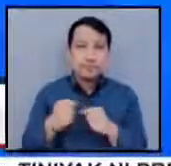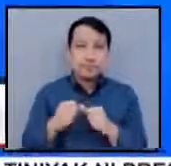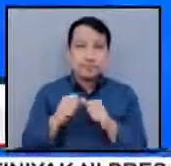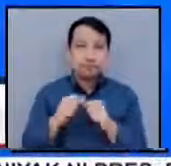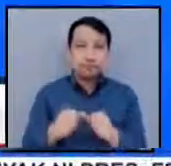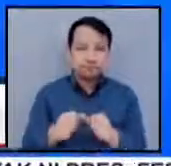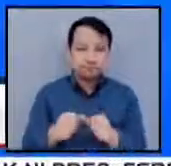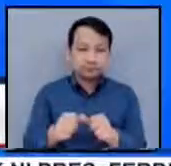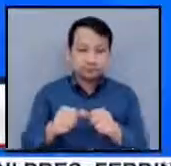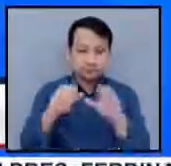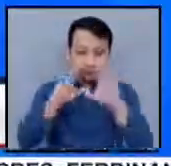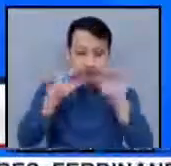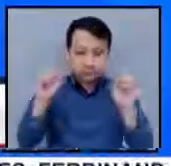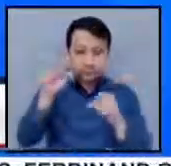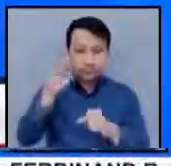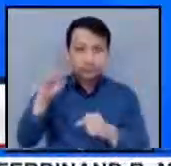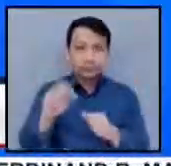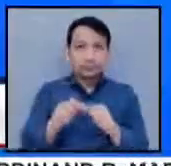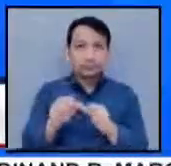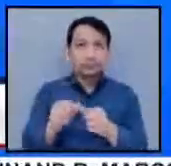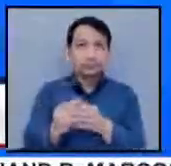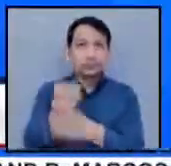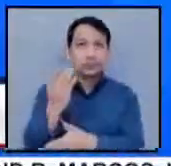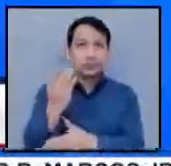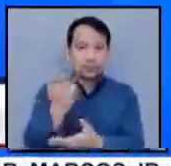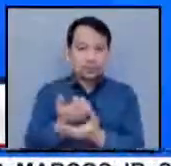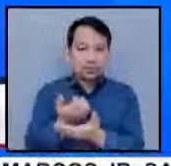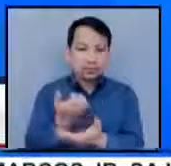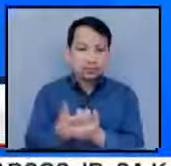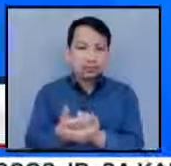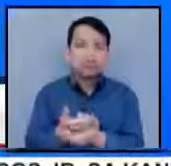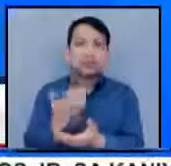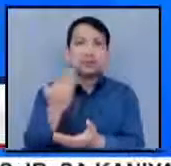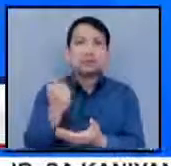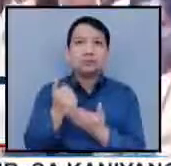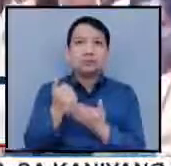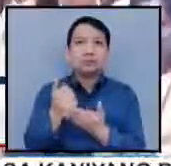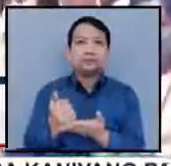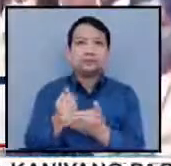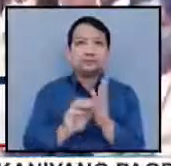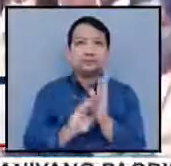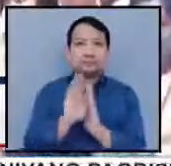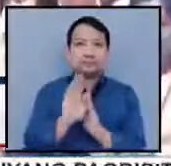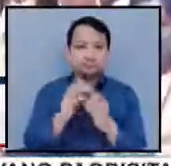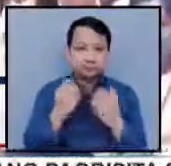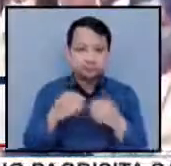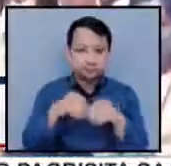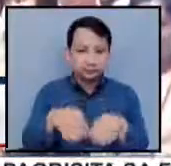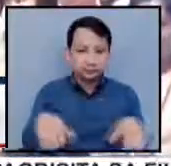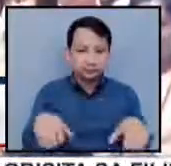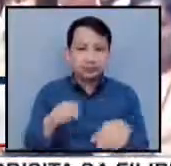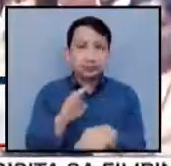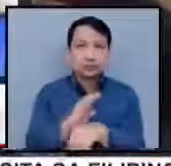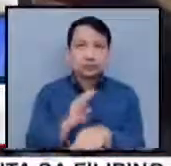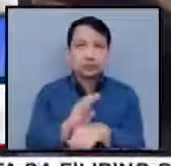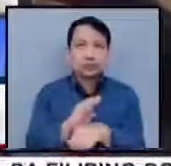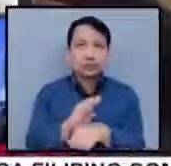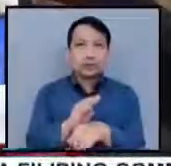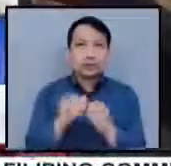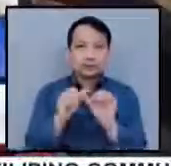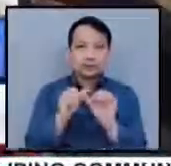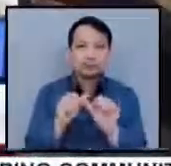ang pagpapalago sa ekonomiya sa tulong ng pagbuhay sa mga nawalang negosyo, pataasin ang produksyon sa